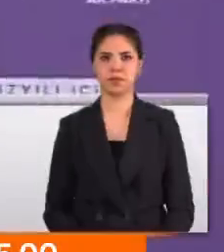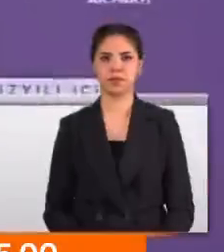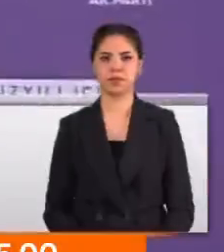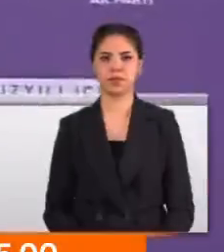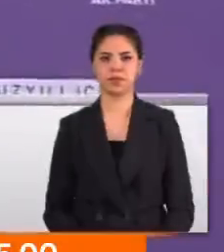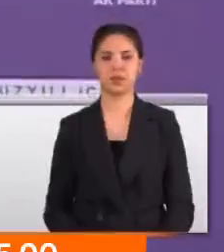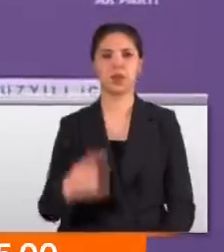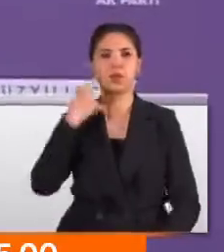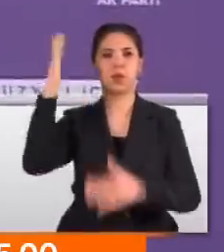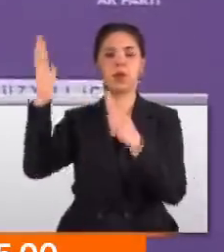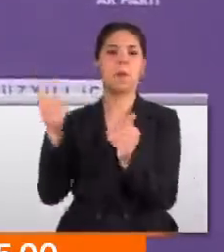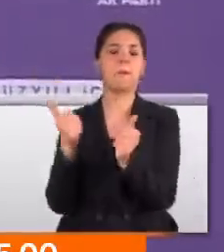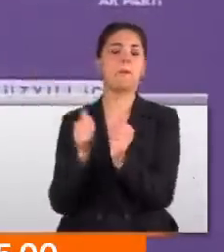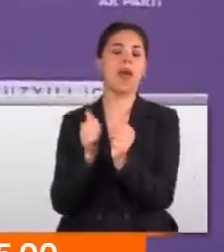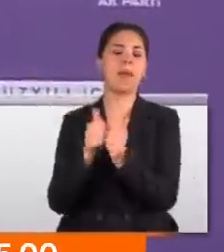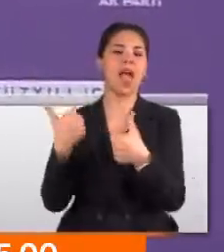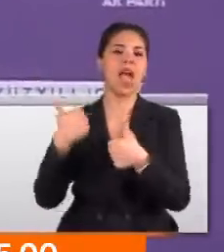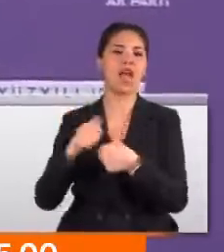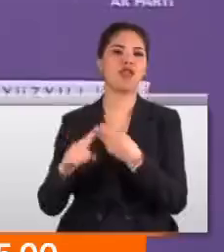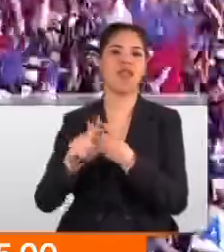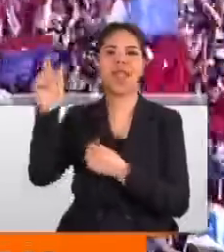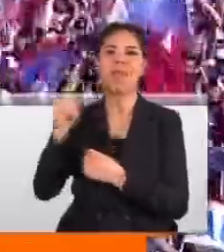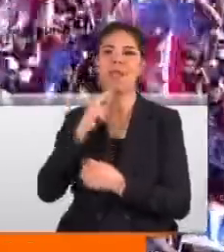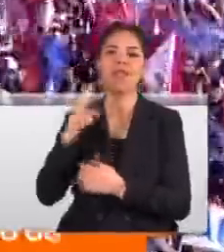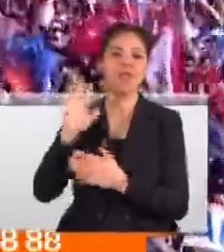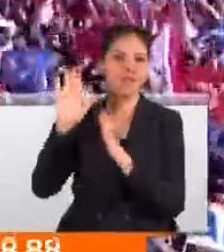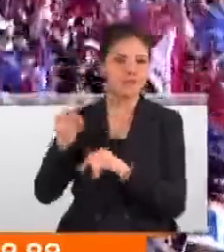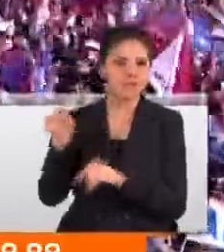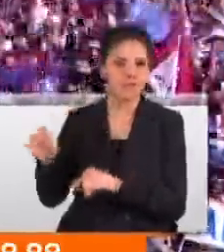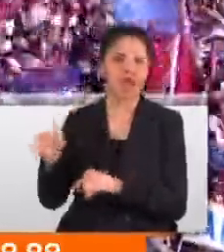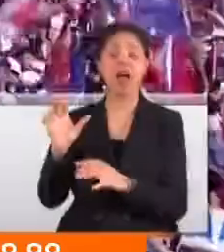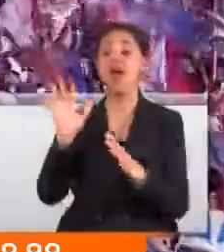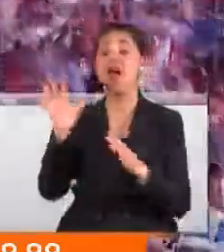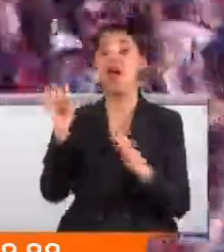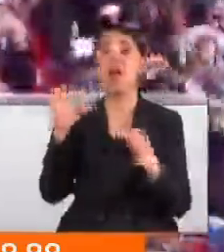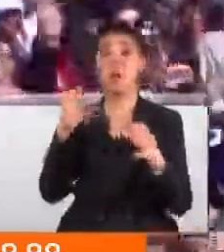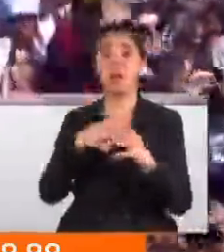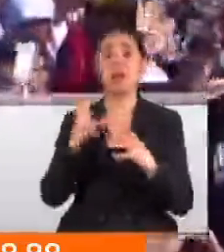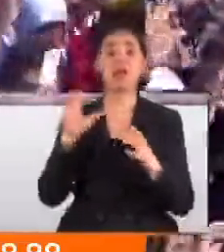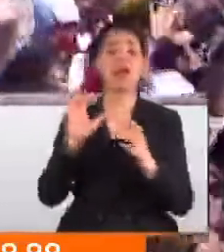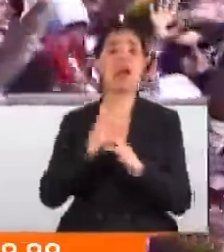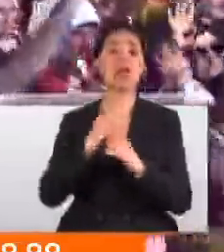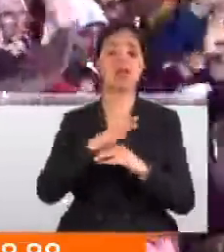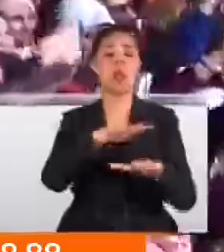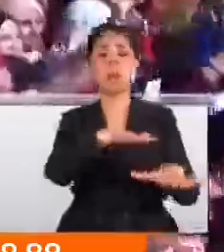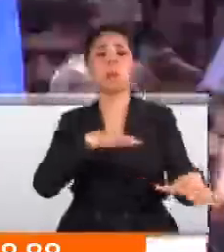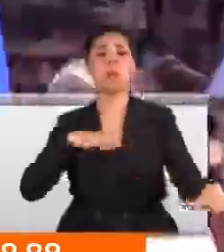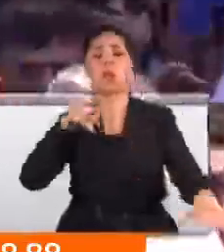seviyoruz. Erdoğan'ın yanında eşi Emine Erdoğan da vardı. AK Parti'nin Antalya mitingine yaklaşık 100 bin kişi katıldı.